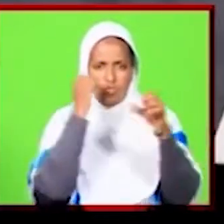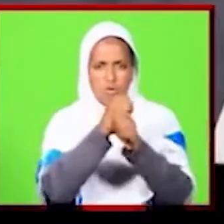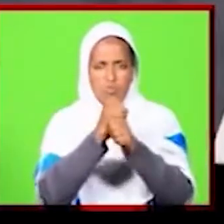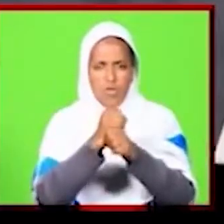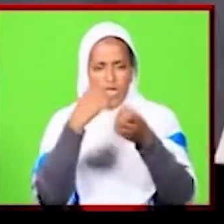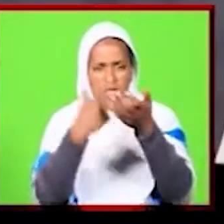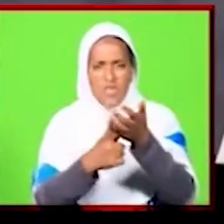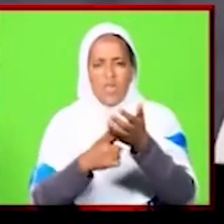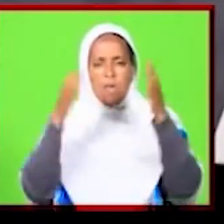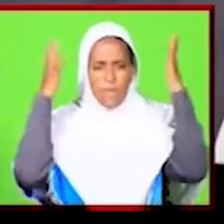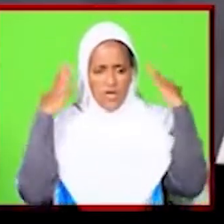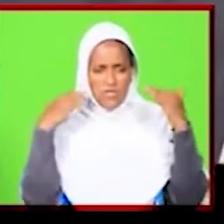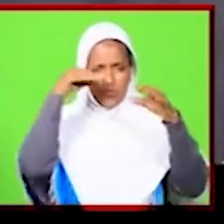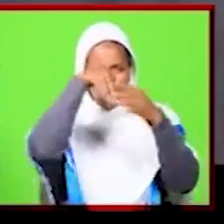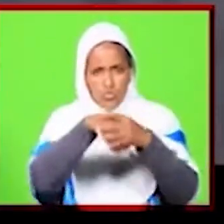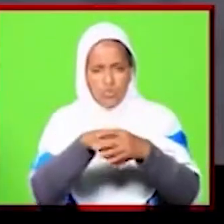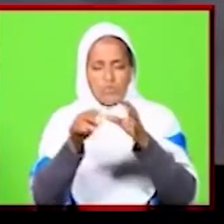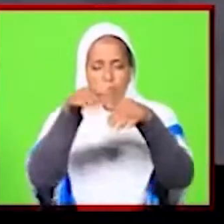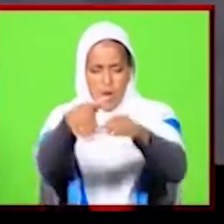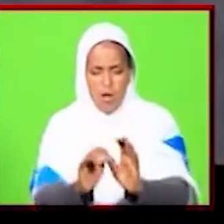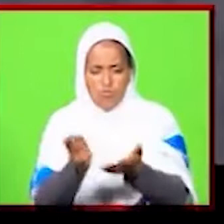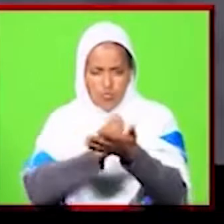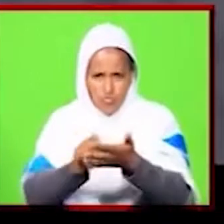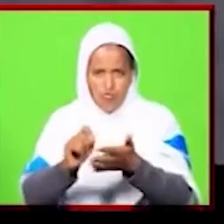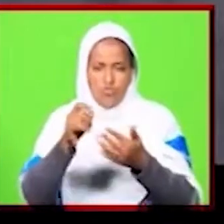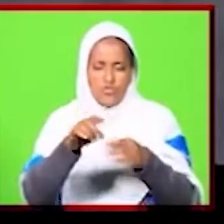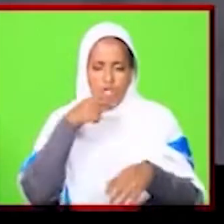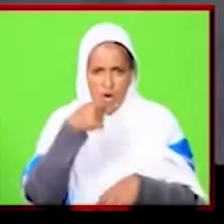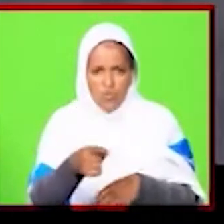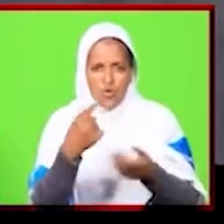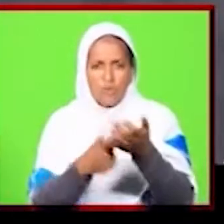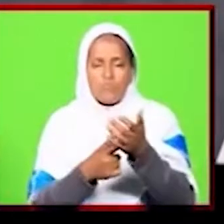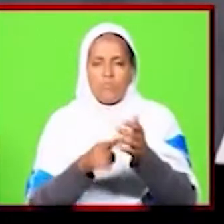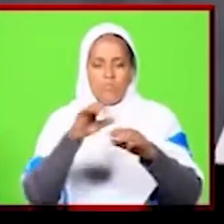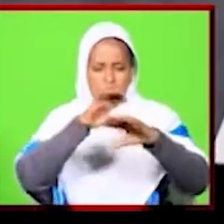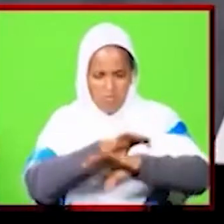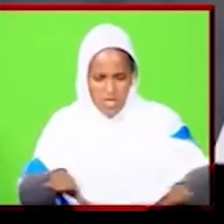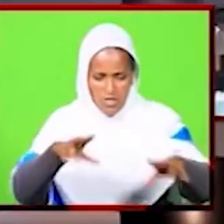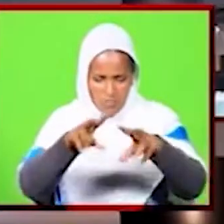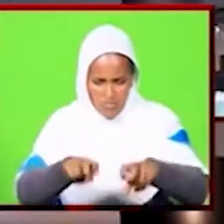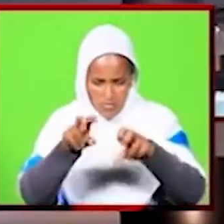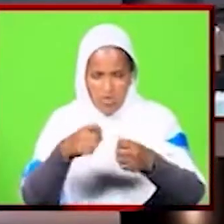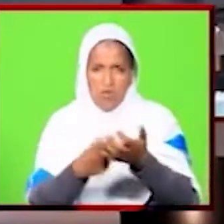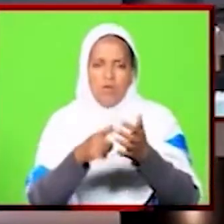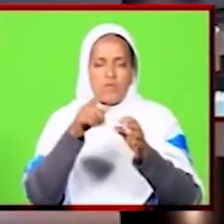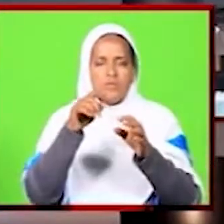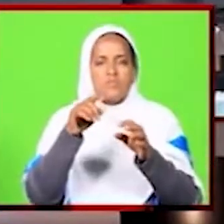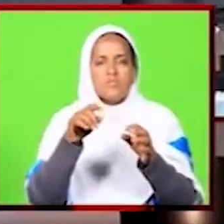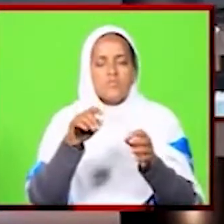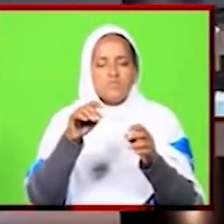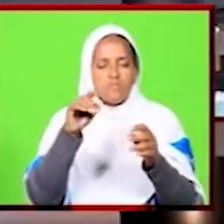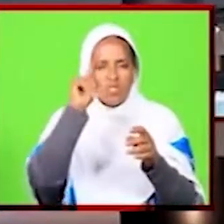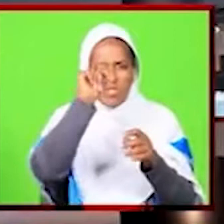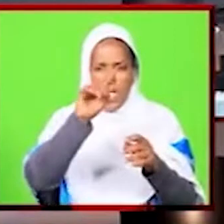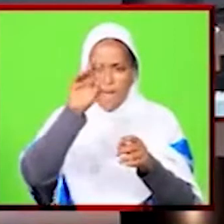ሁለት ከተሞችን ለፈርዖን ሰሩ ይላል። ይህንን አሁን በግብፅ ውስጥ የተገኙ የመቃብር ጽሁፎችም ይህንን ተናግረዋል። እንዲሁም አርኪኦሎጂስቶች